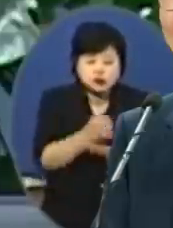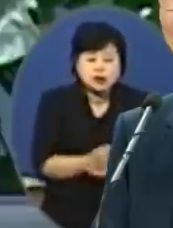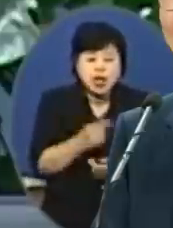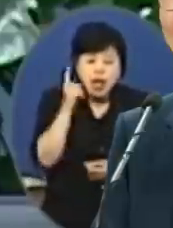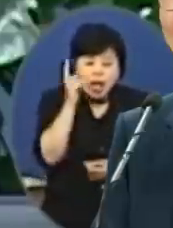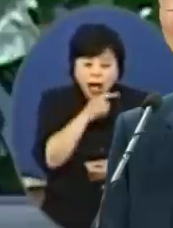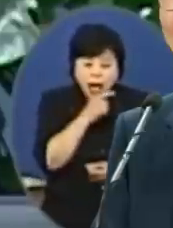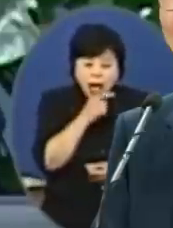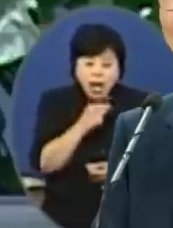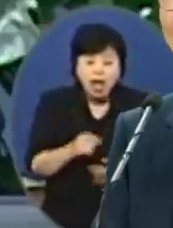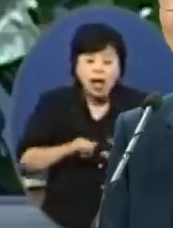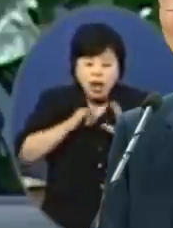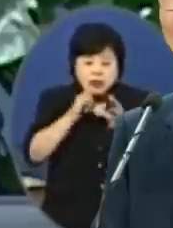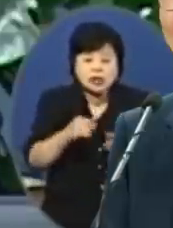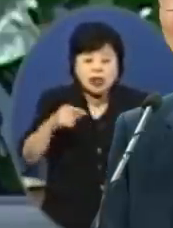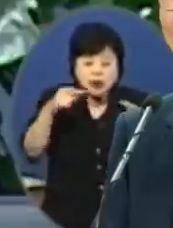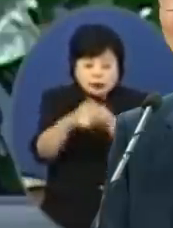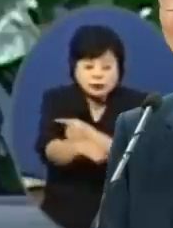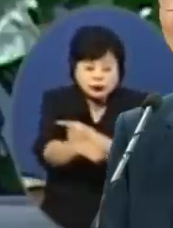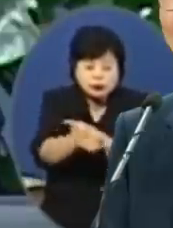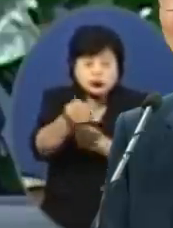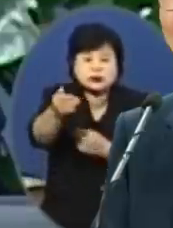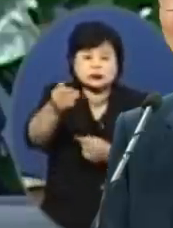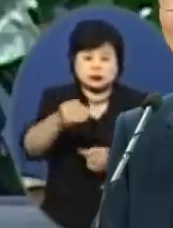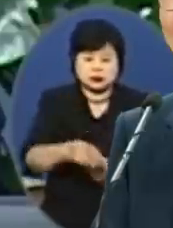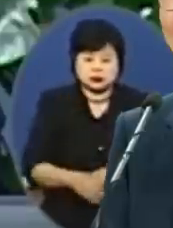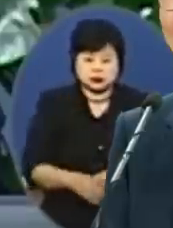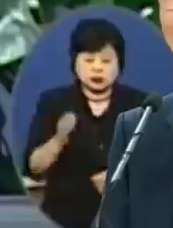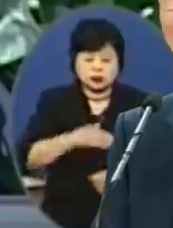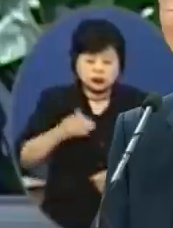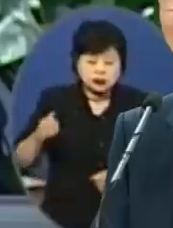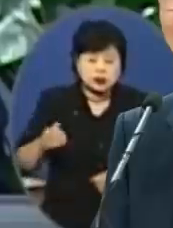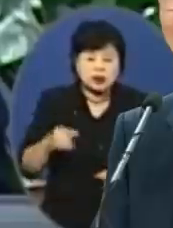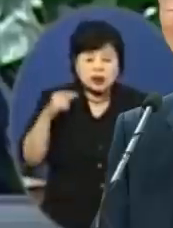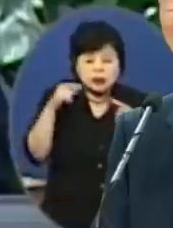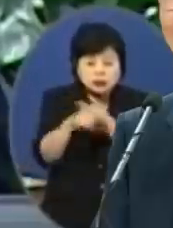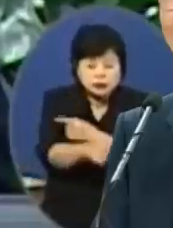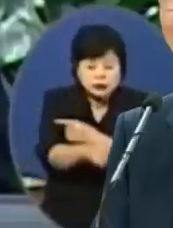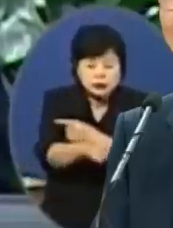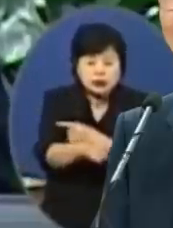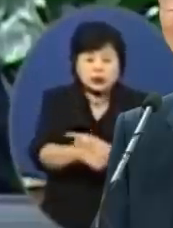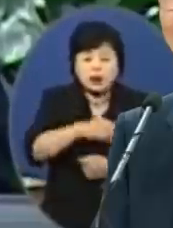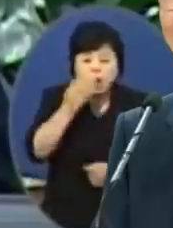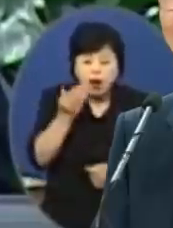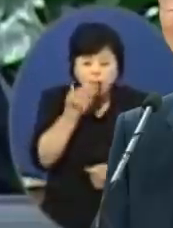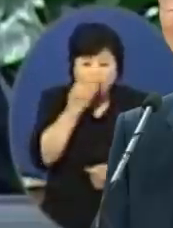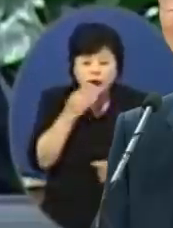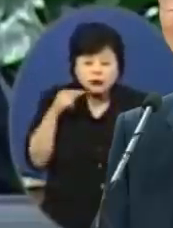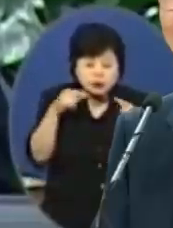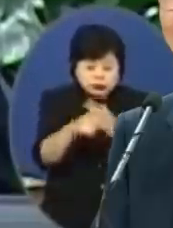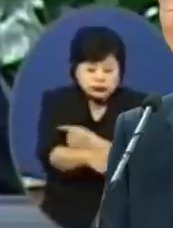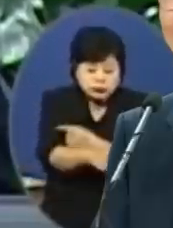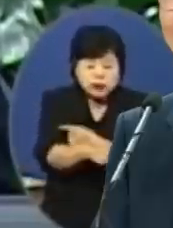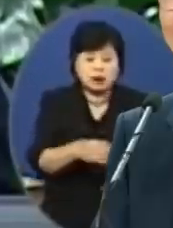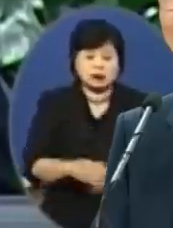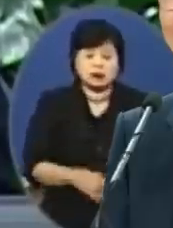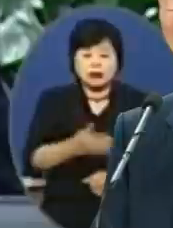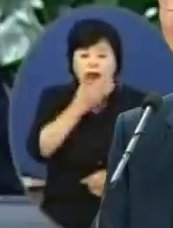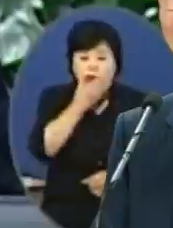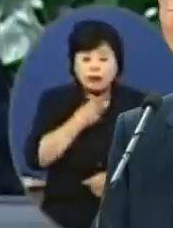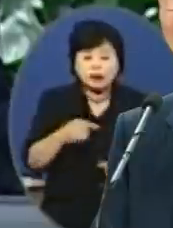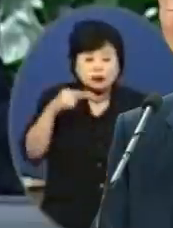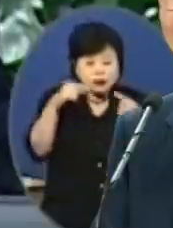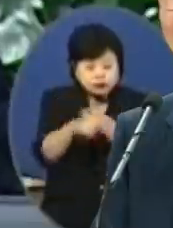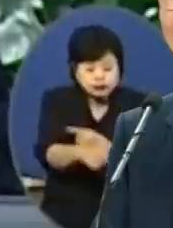것은 이 세상에 빗나가게 만든다. 정의를 빗나가게 만들고 거룩함에서 빗나가게 만들고